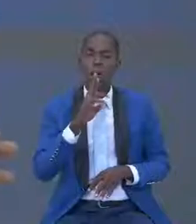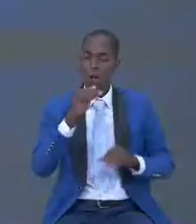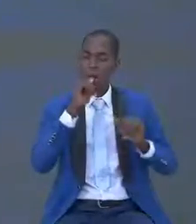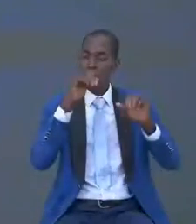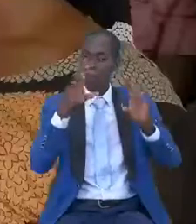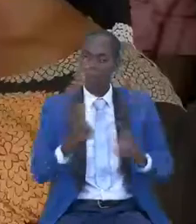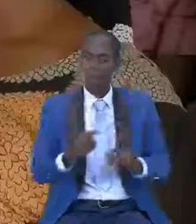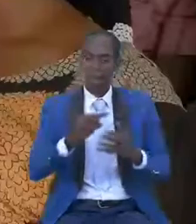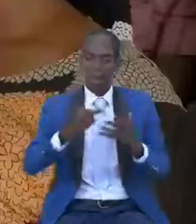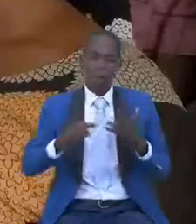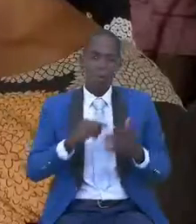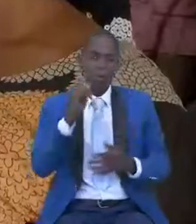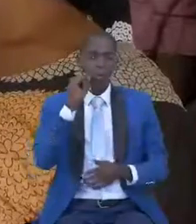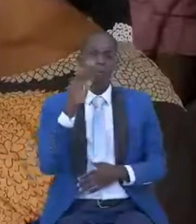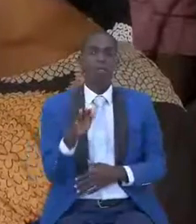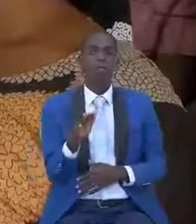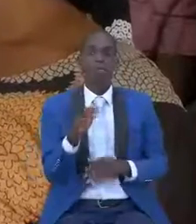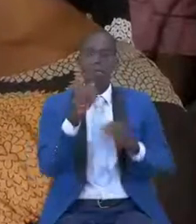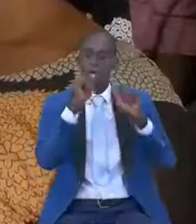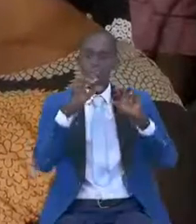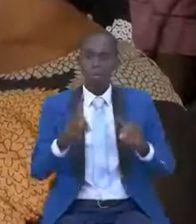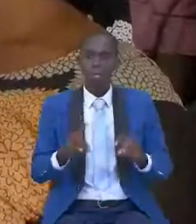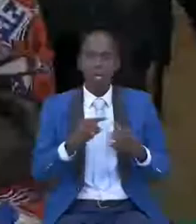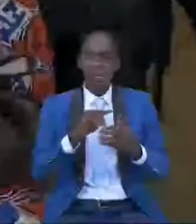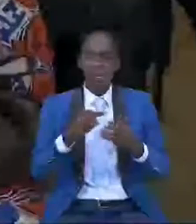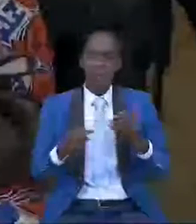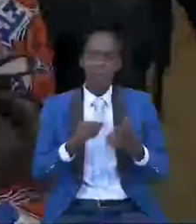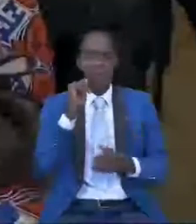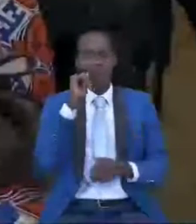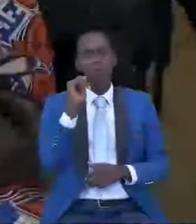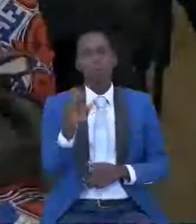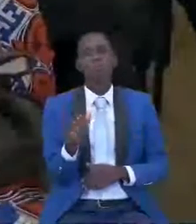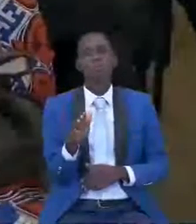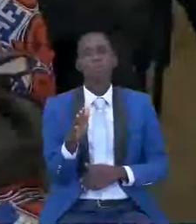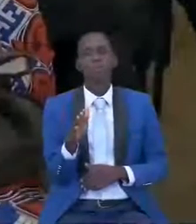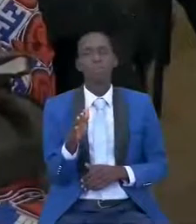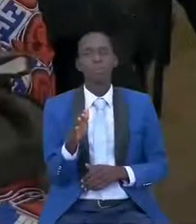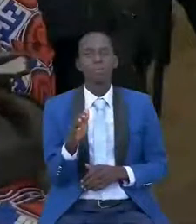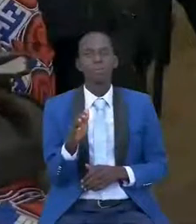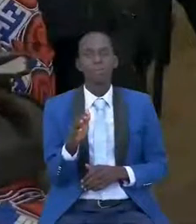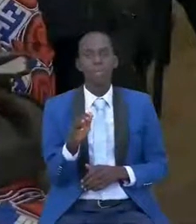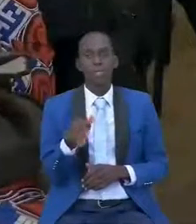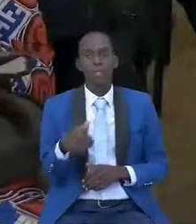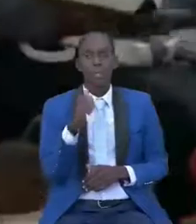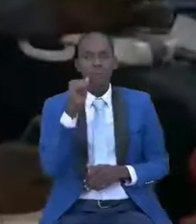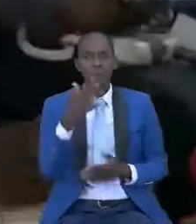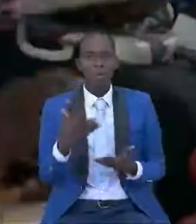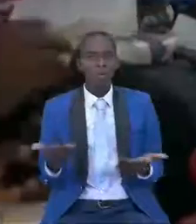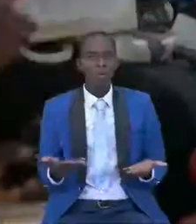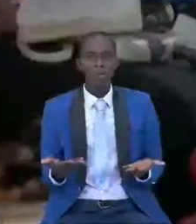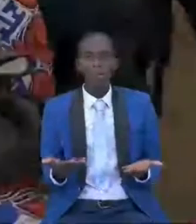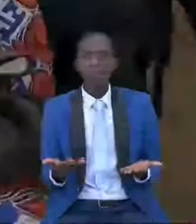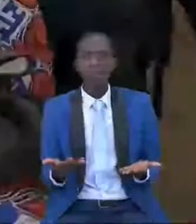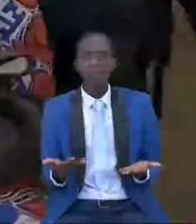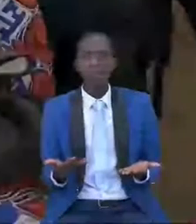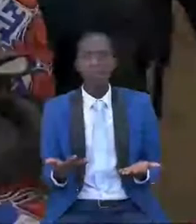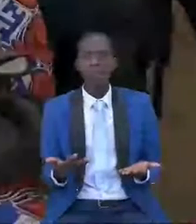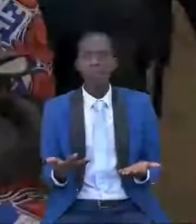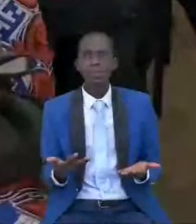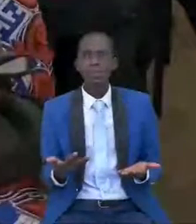femmes, béni parmi les femmes. Est-ce qu'une femme qui est une femme aujourd'hui,